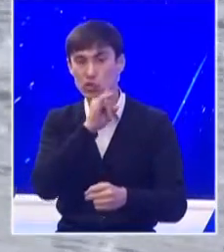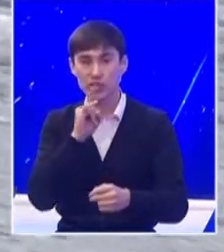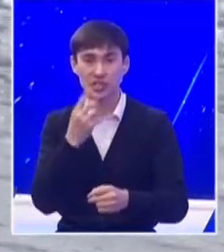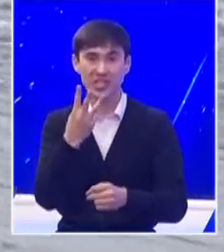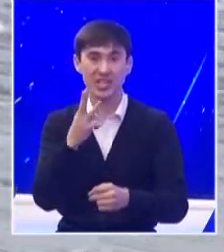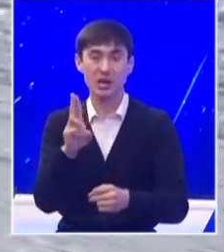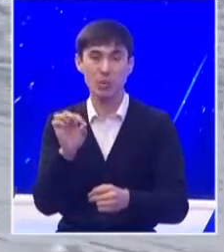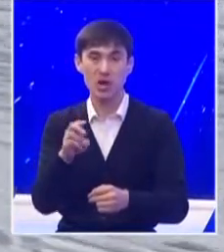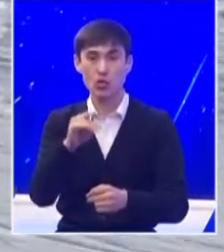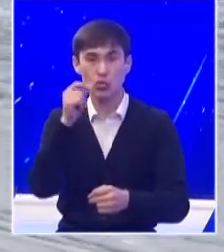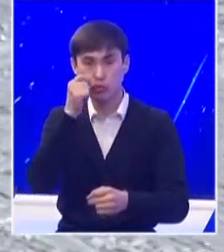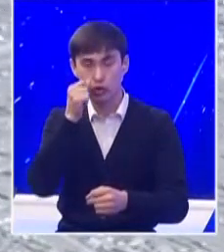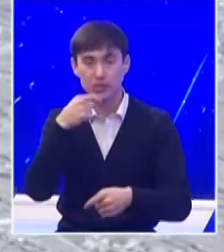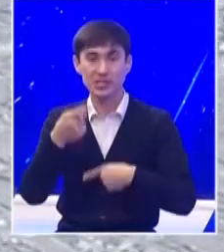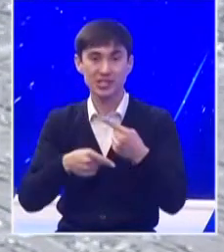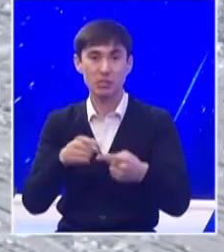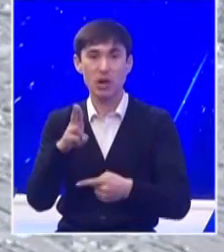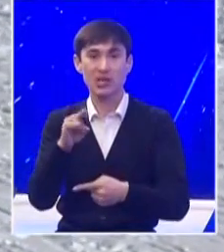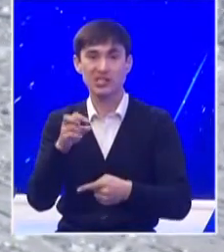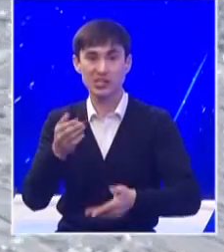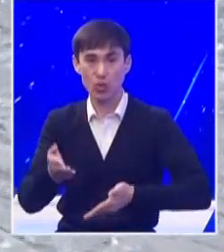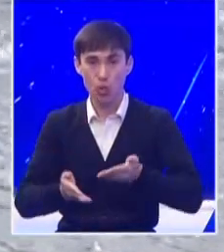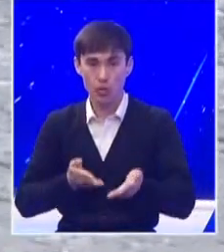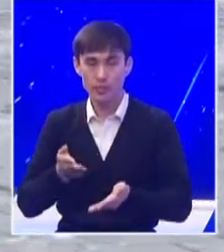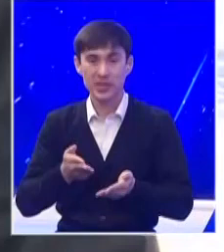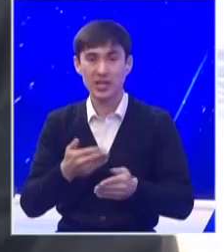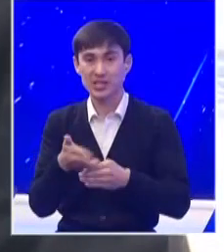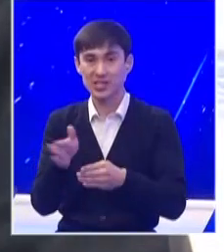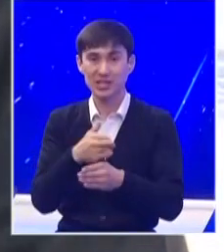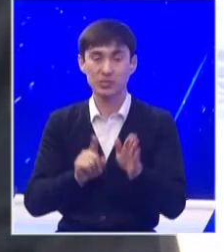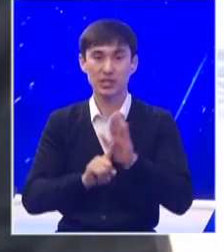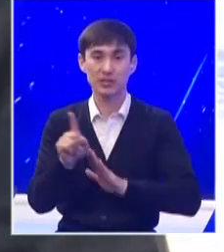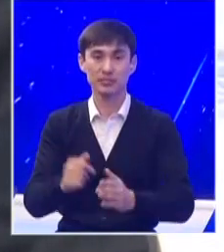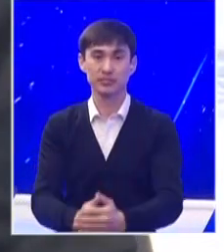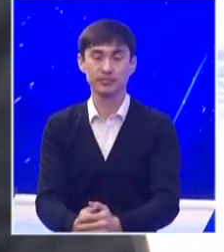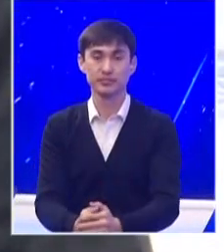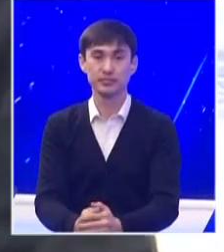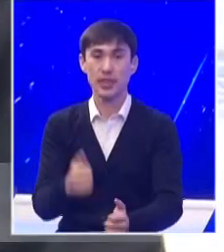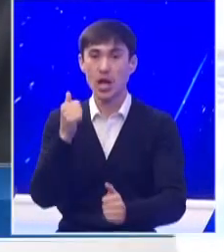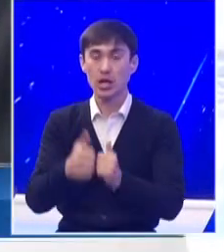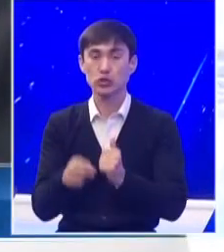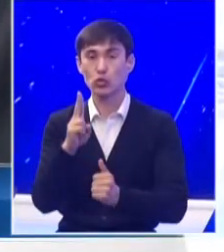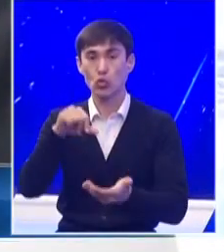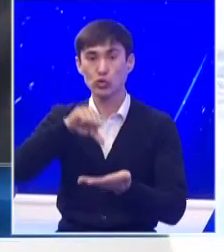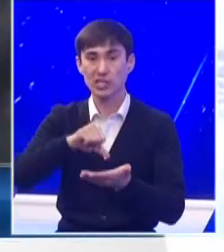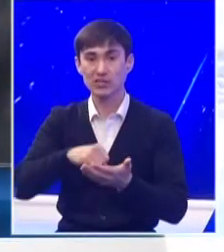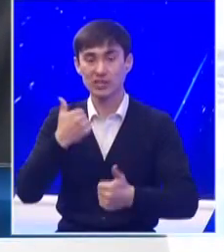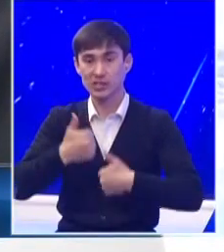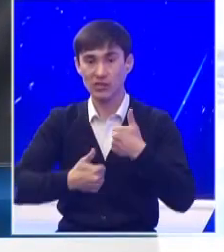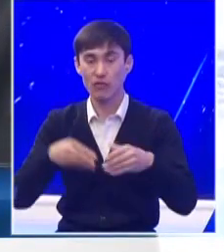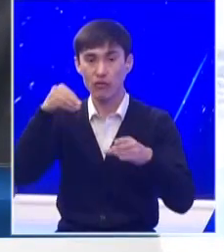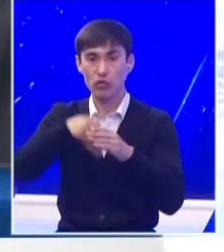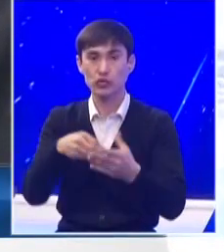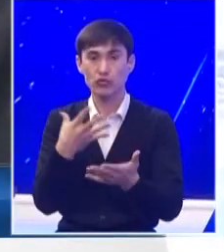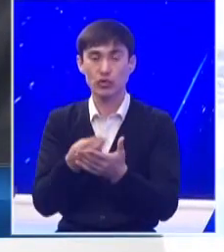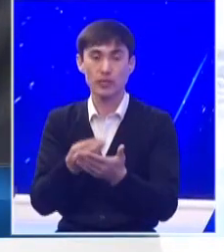у мужчин. Затем состязание классическим ходом с раздельным стартом. Каждый, кто участвует на этом чемпионате, они вносят свой